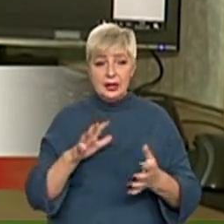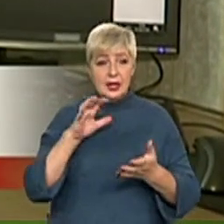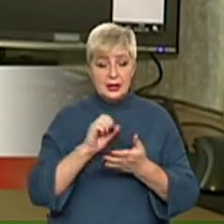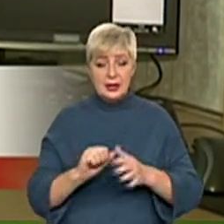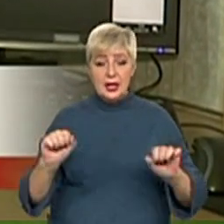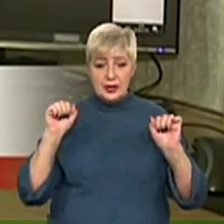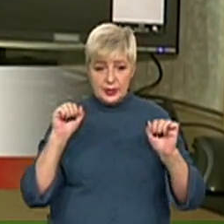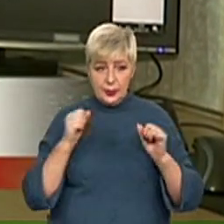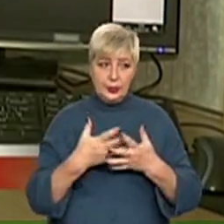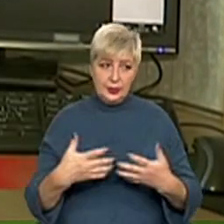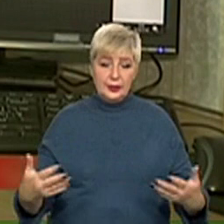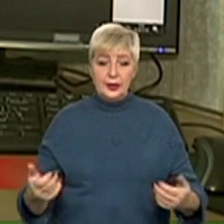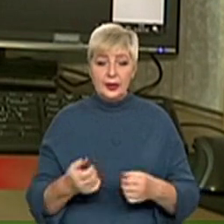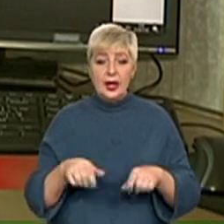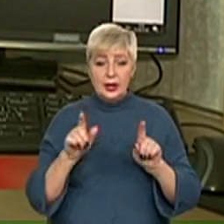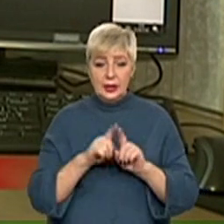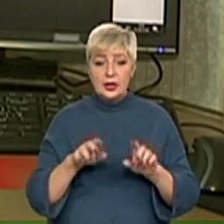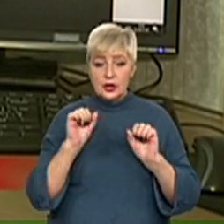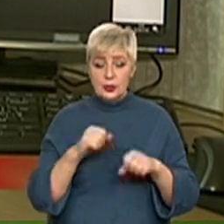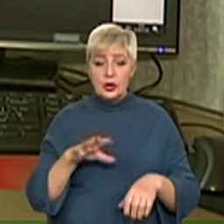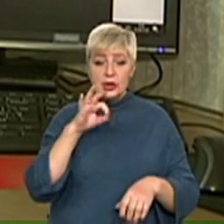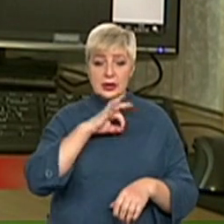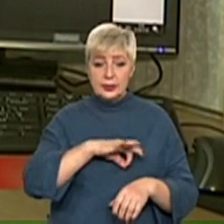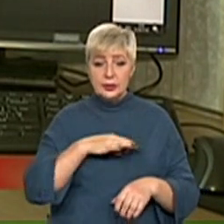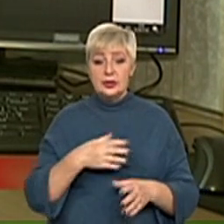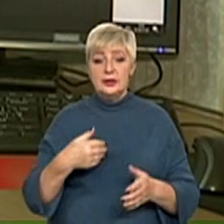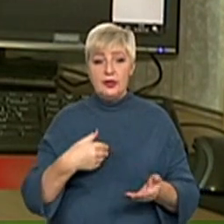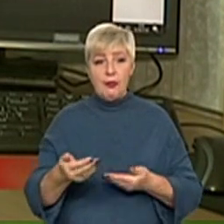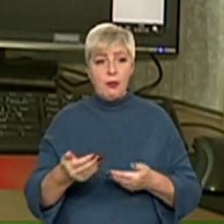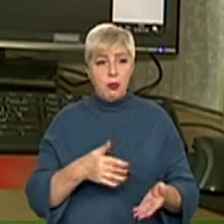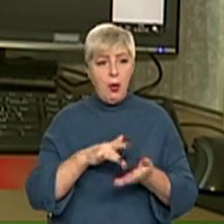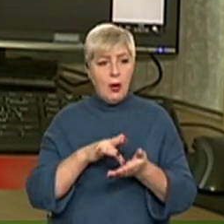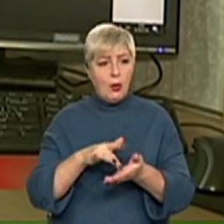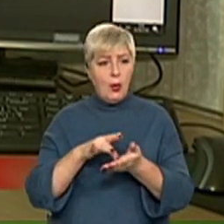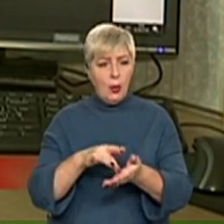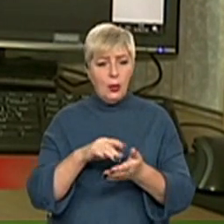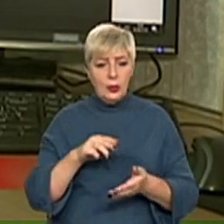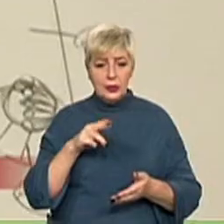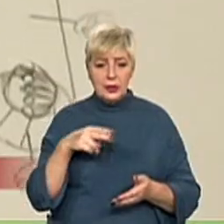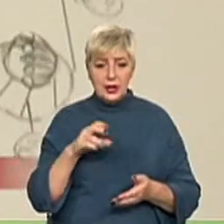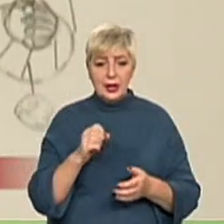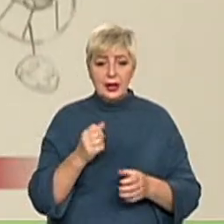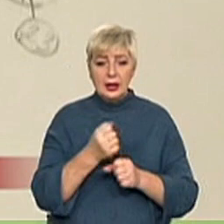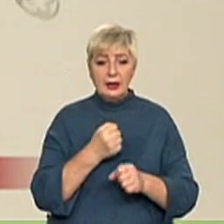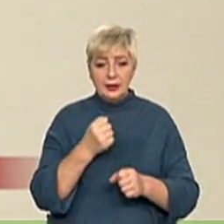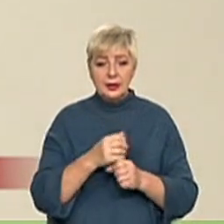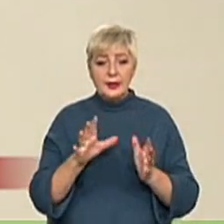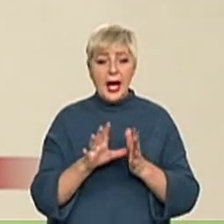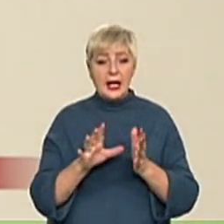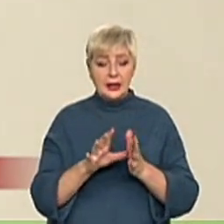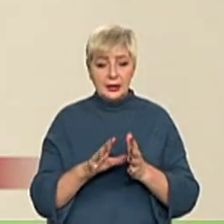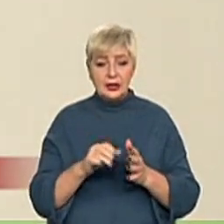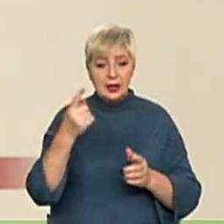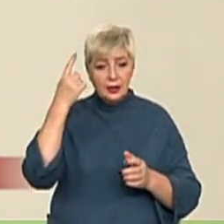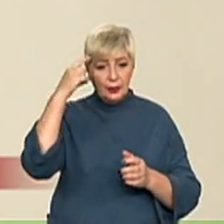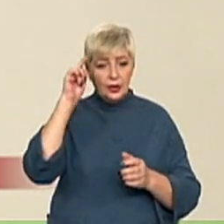тому подобне. Також його можна використовувати в поході для виробітки електроенергії. Ізобретення я створював